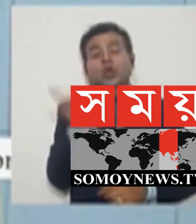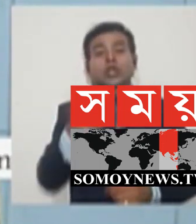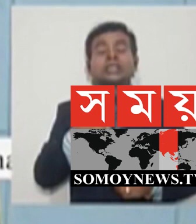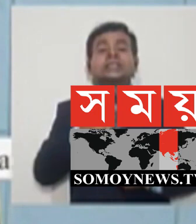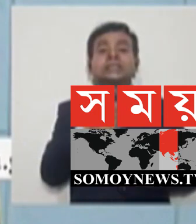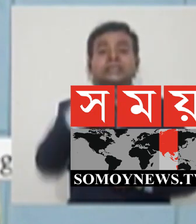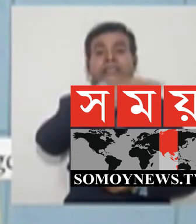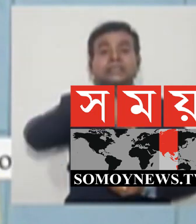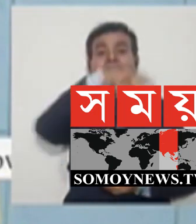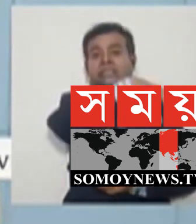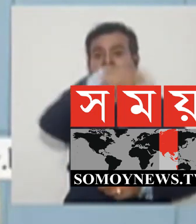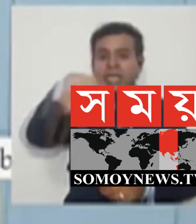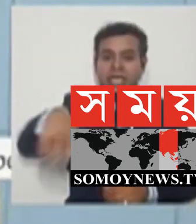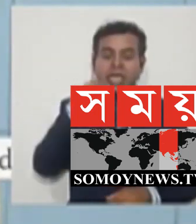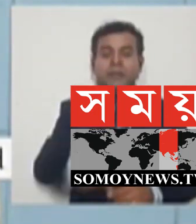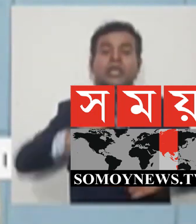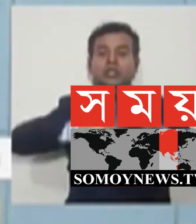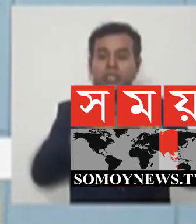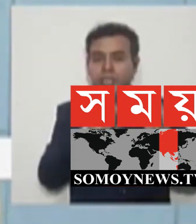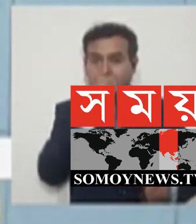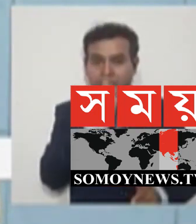আইন শৃঙ্খলা এবং অন্যান্য শাখার